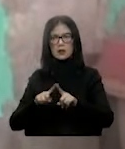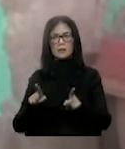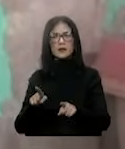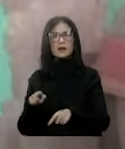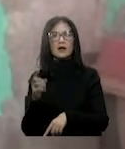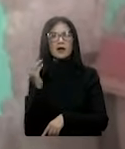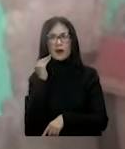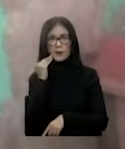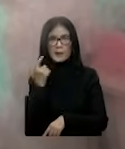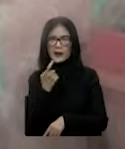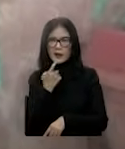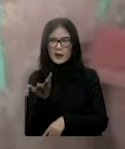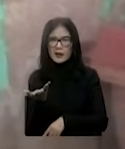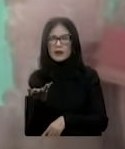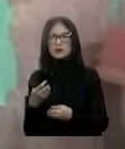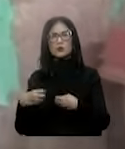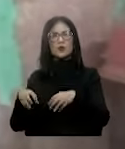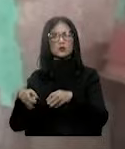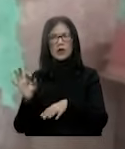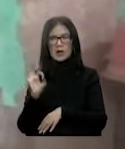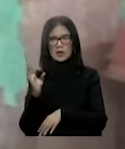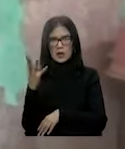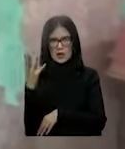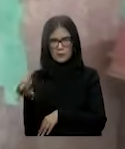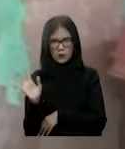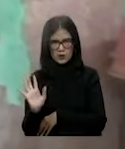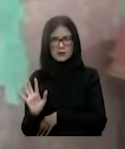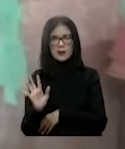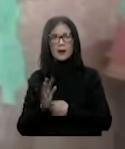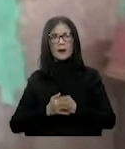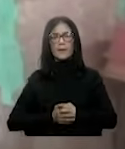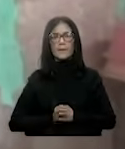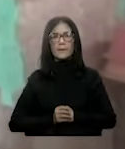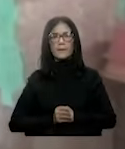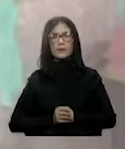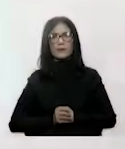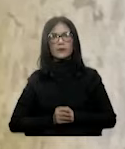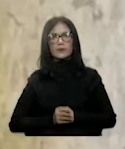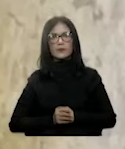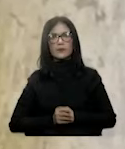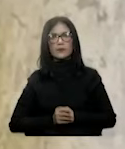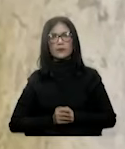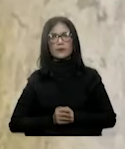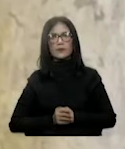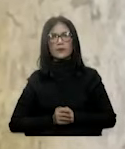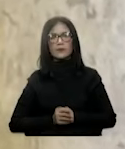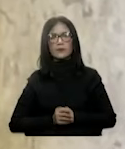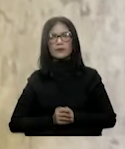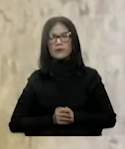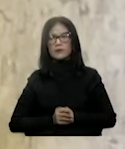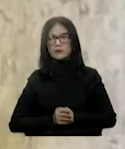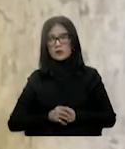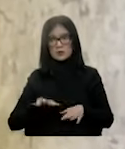Mendingan kalau nggak jual pulang kampung aja. Lanjutannya Pak? Iya paling balik kan, ngerang. Apa sih cepat? Jika krisis air